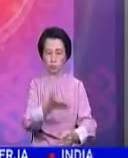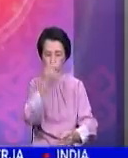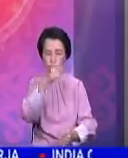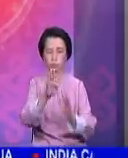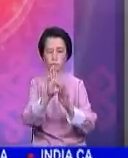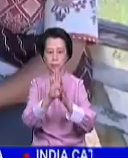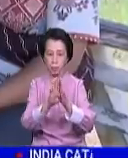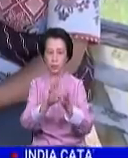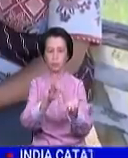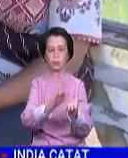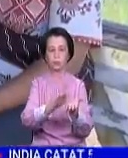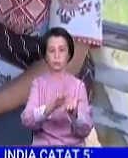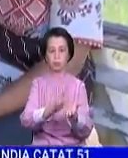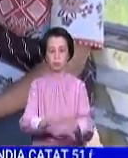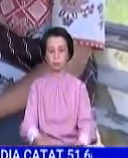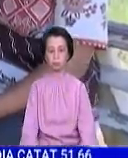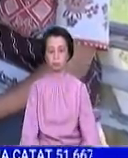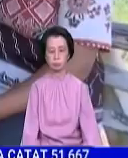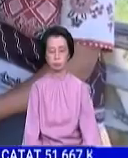berubat.